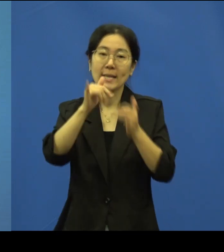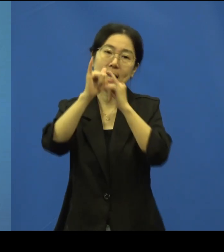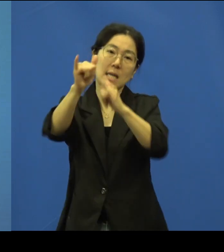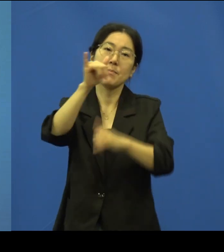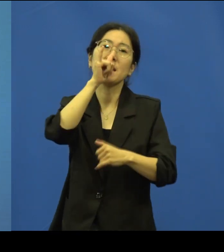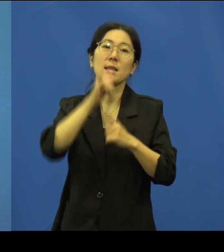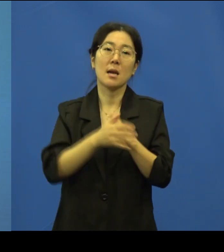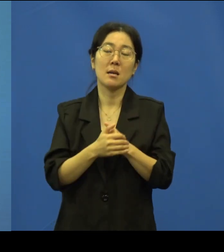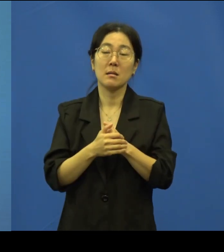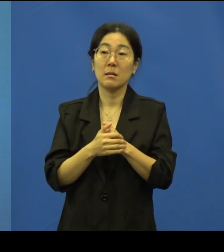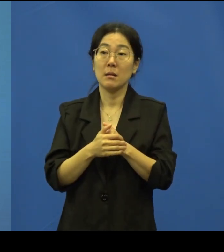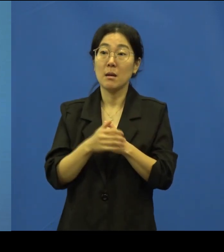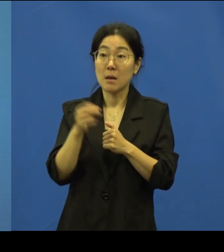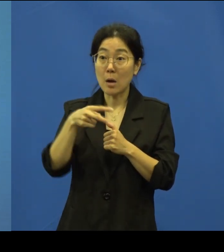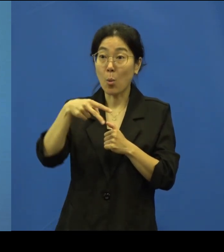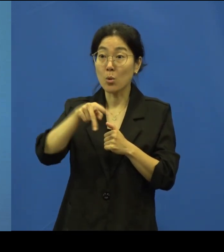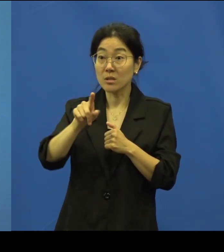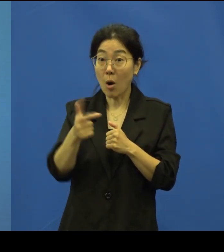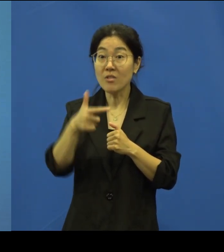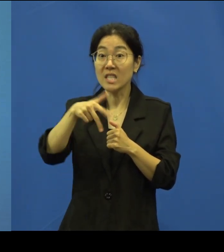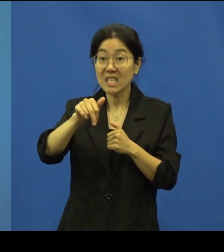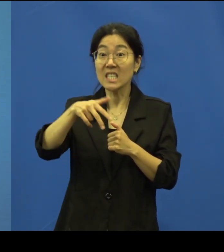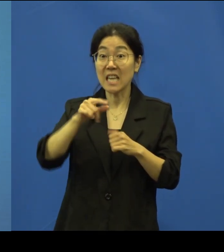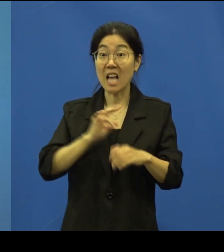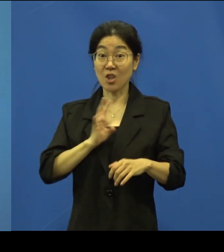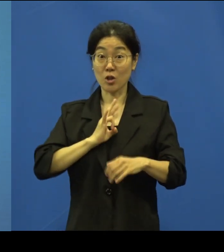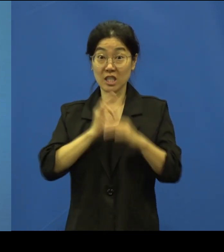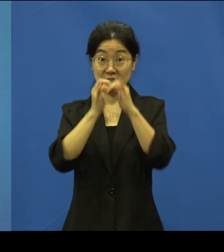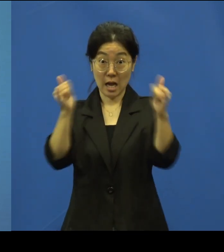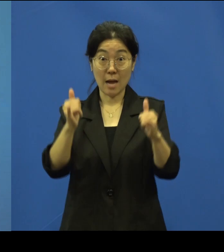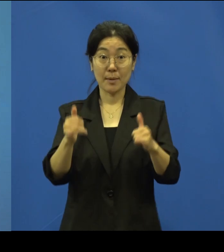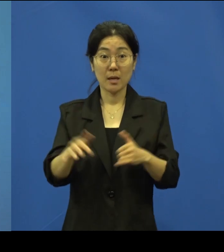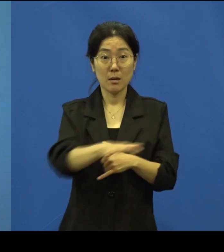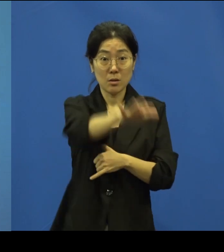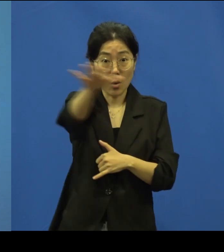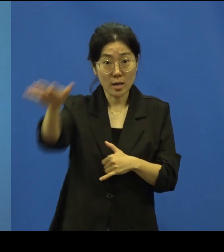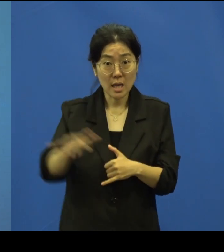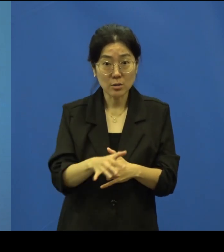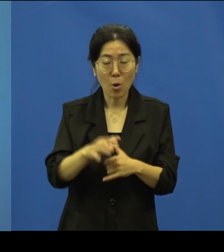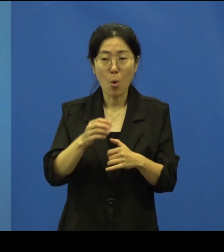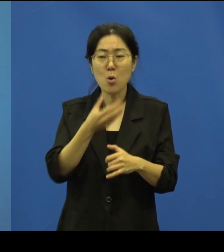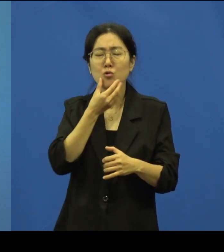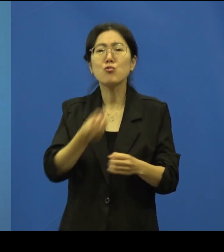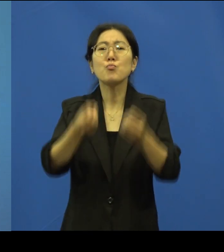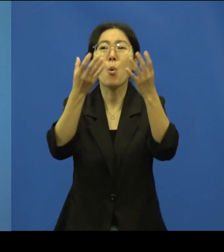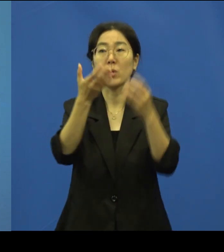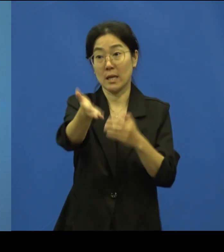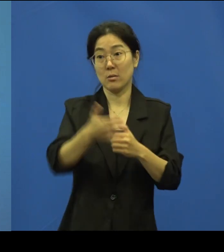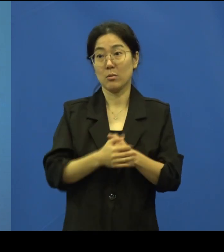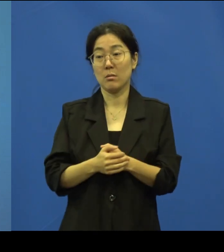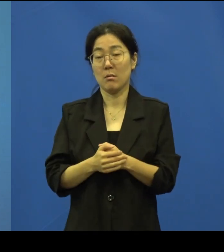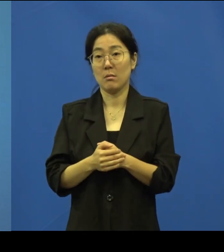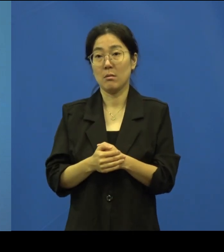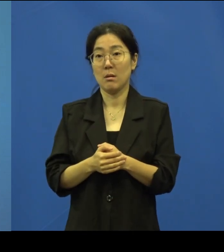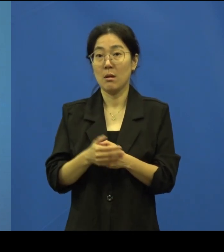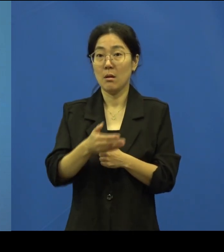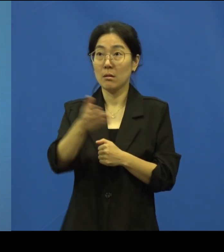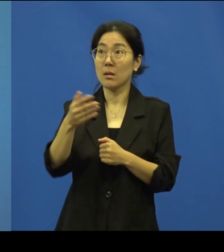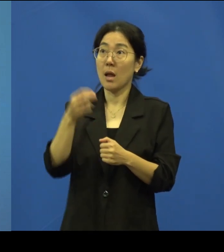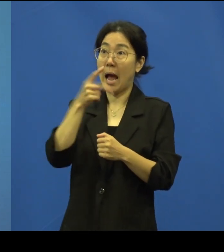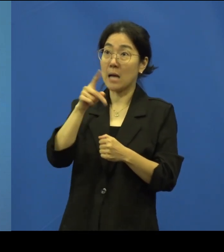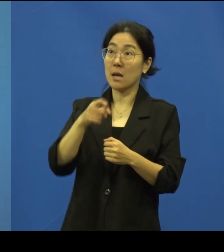이 선지자가 이 축복의 이야기를 하는 것입니다. 그러니까 아사가 어떤 반응을